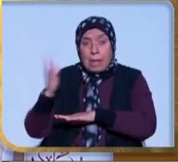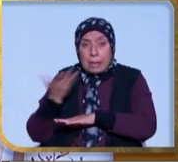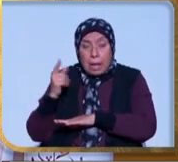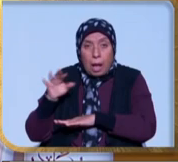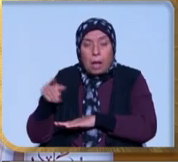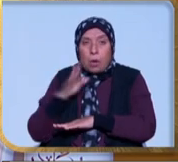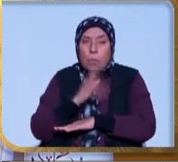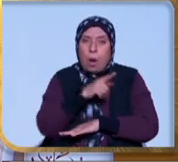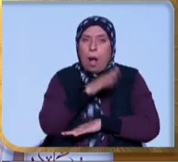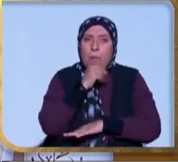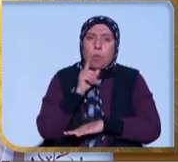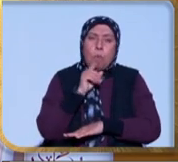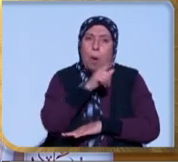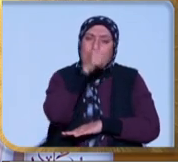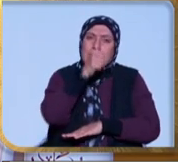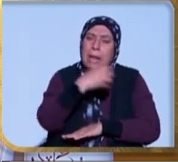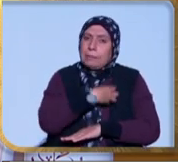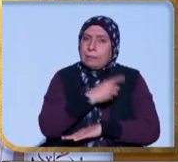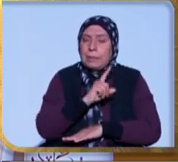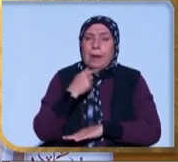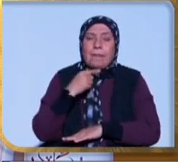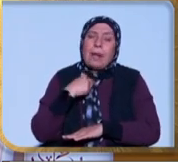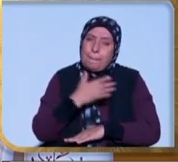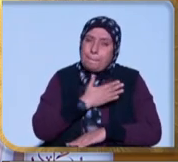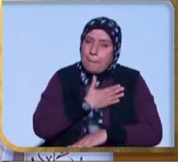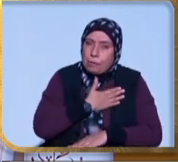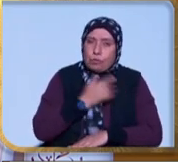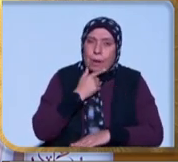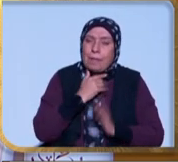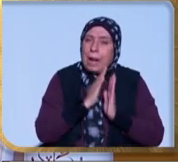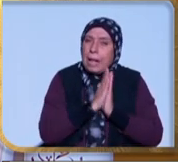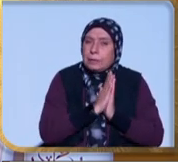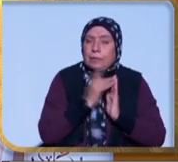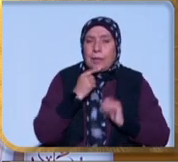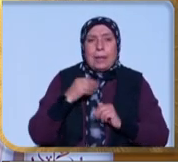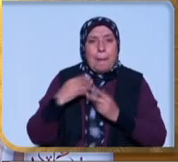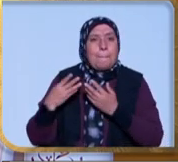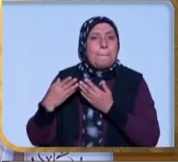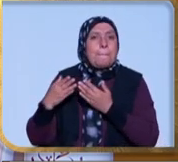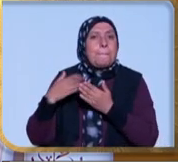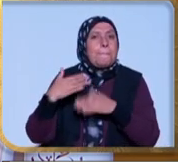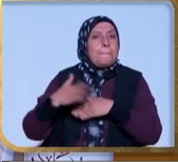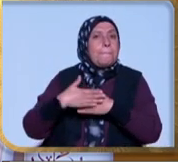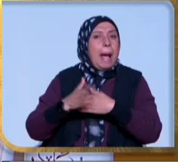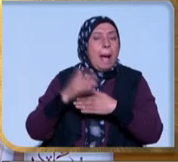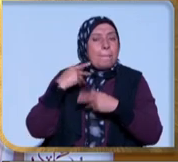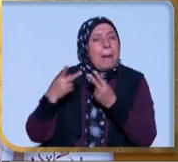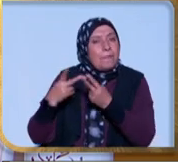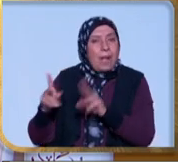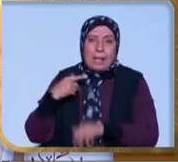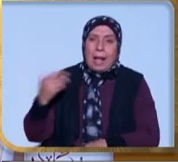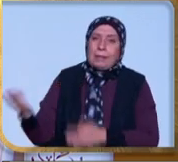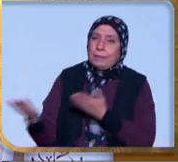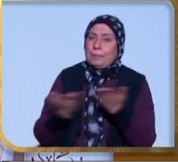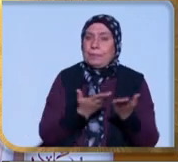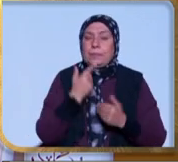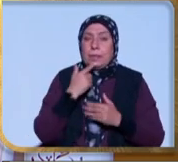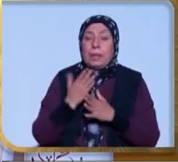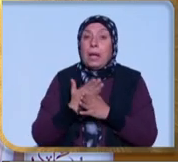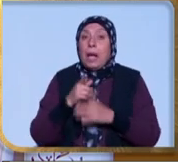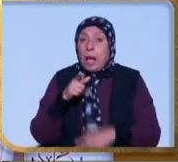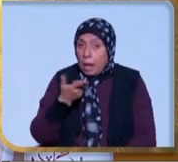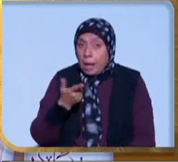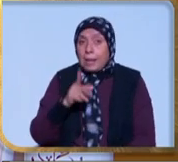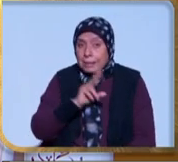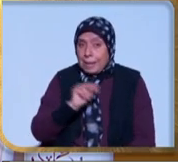عشان بس وضعه الصحي ما بقاش مظبوط. والنبي عليه الصلاة والسلام من الأمور اللي رخص فيها بالكذب